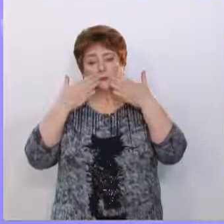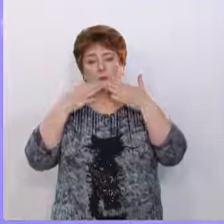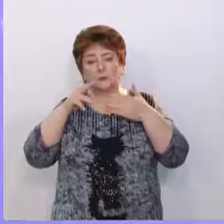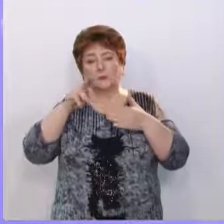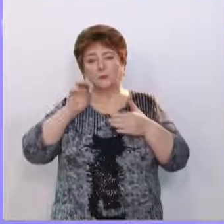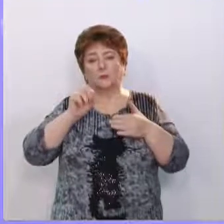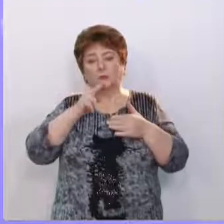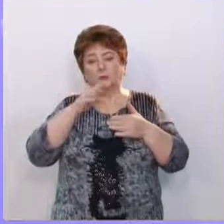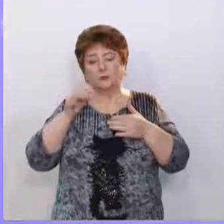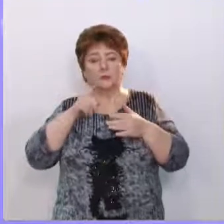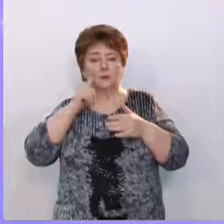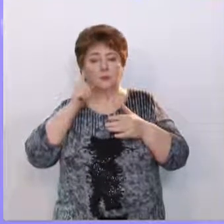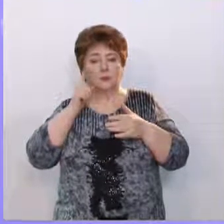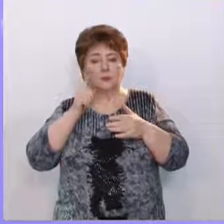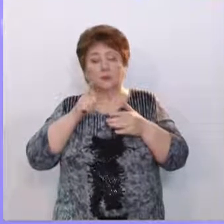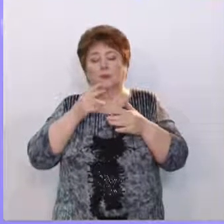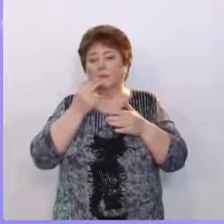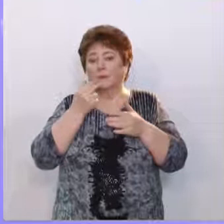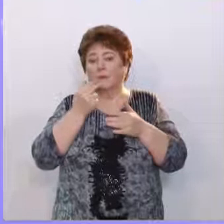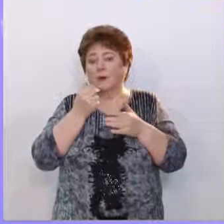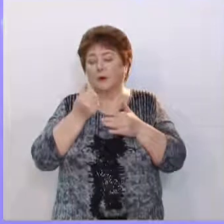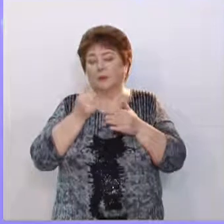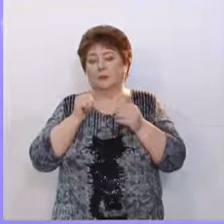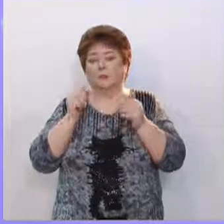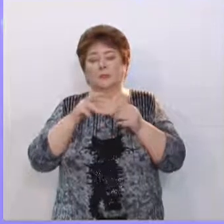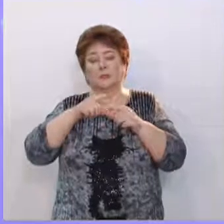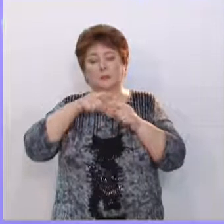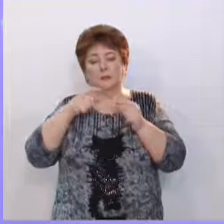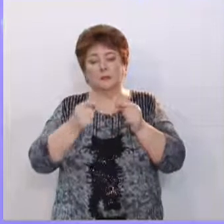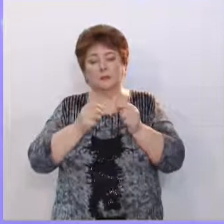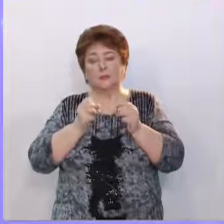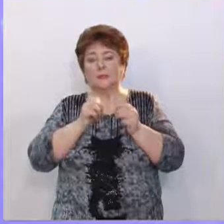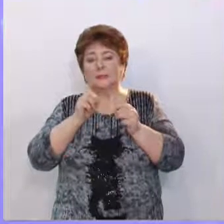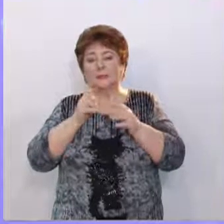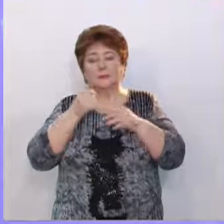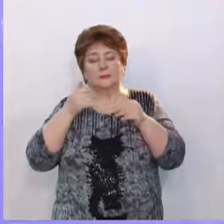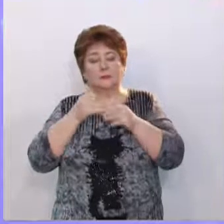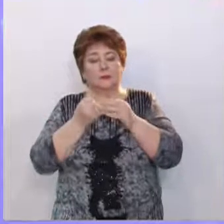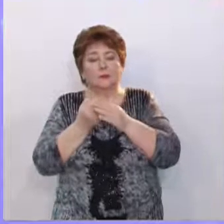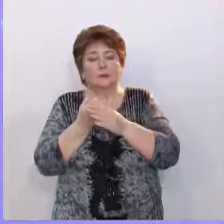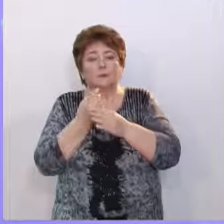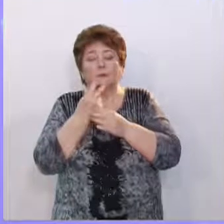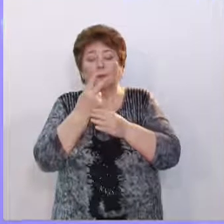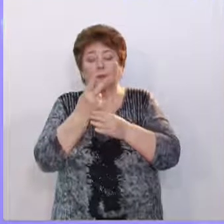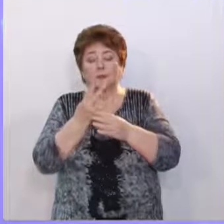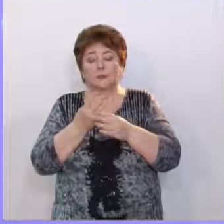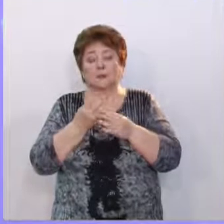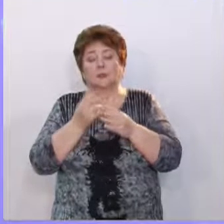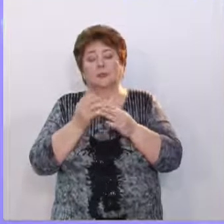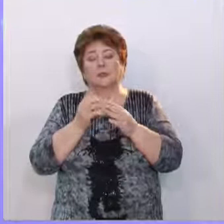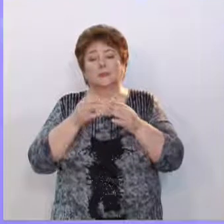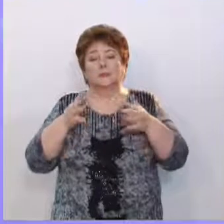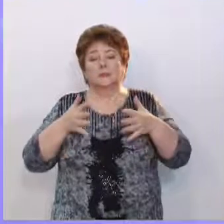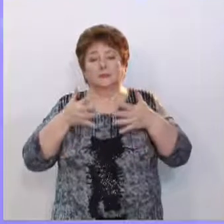почки. Зеленеют маленькие листочки. Из земли показалась свежая